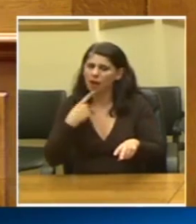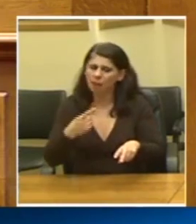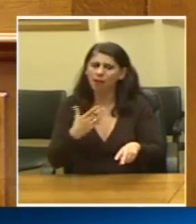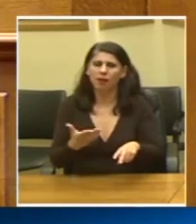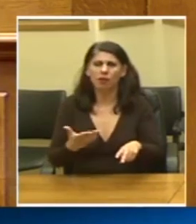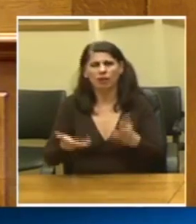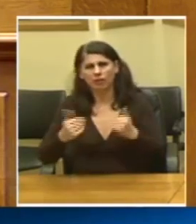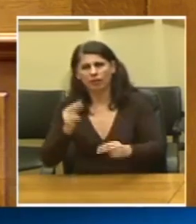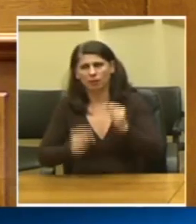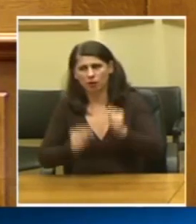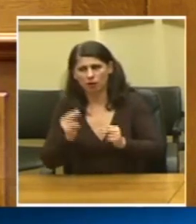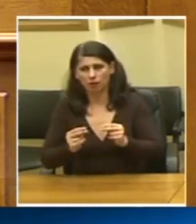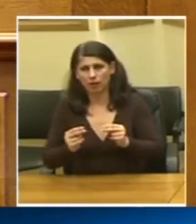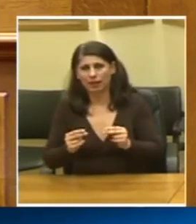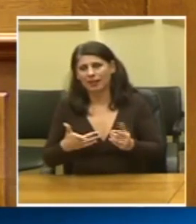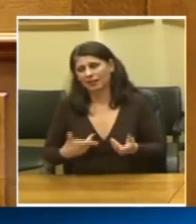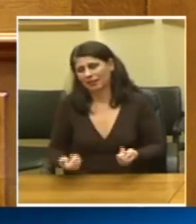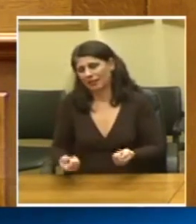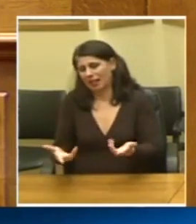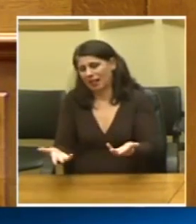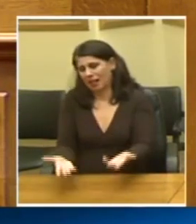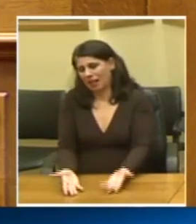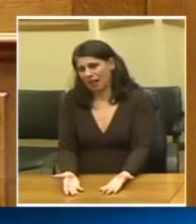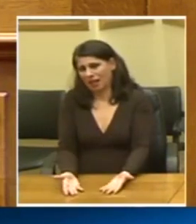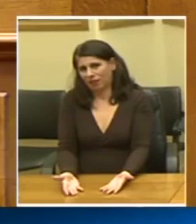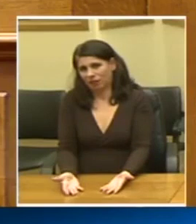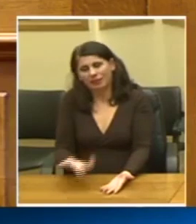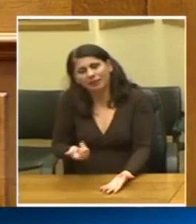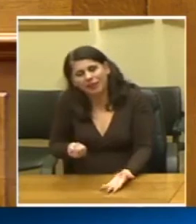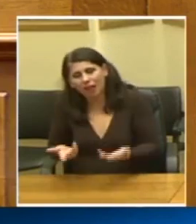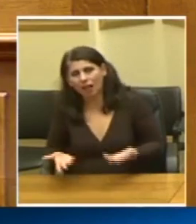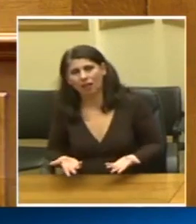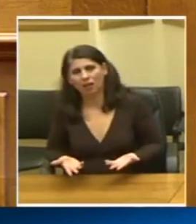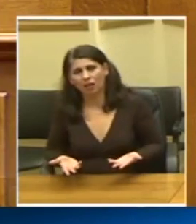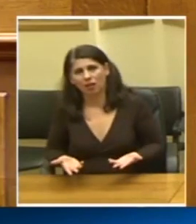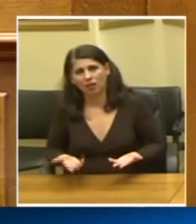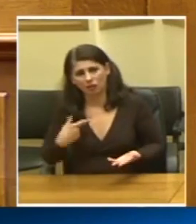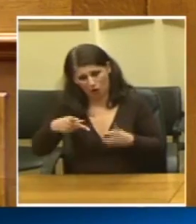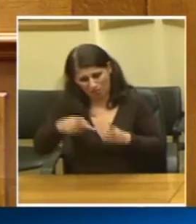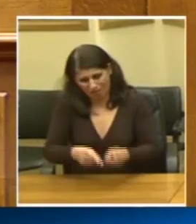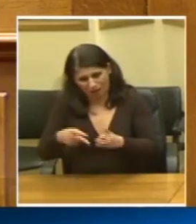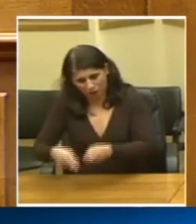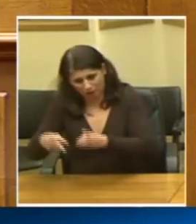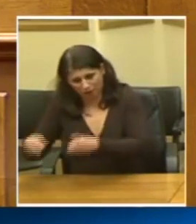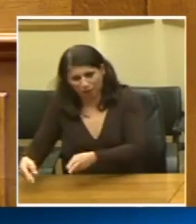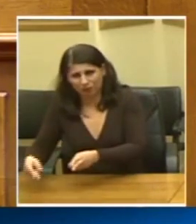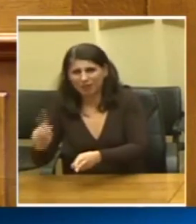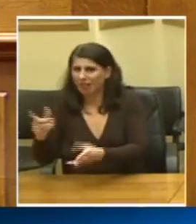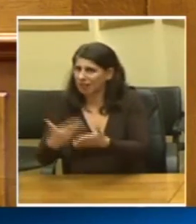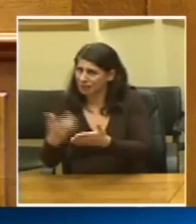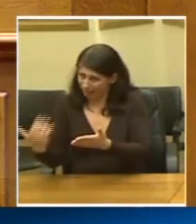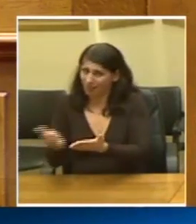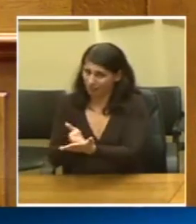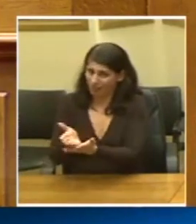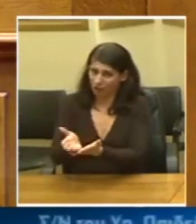Μα με συγχωρείτε, το έχω... τι να κάνω. Κοιτάξτε, το να διακόπτετε δεν είναι στοιχείο ότι έχετε και